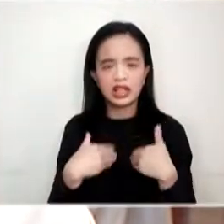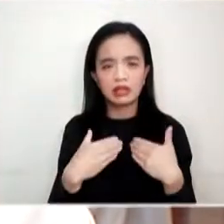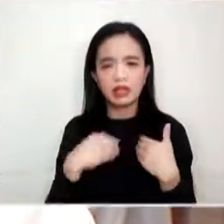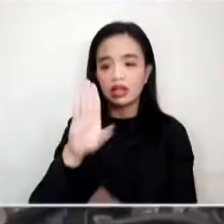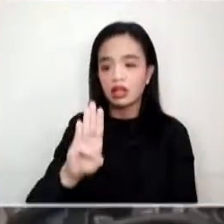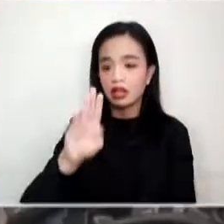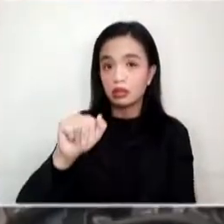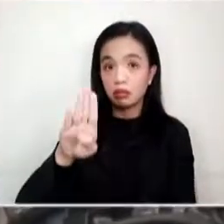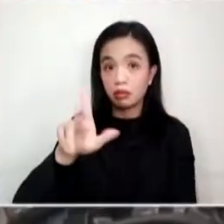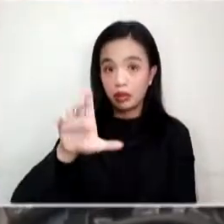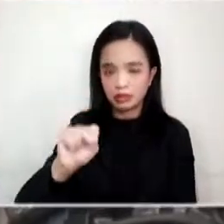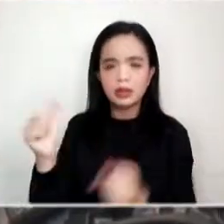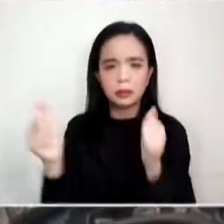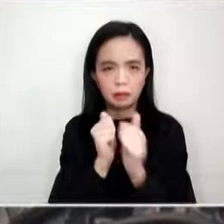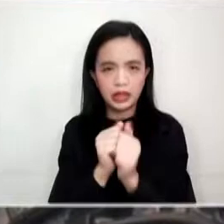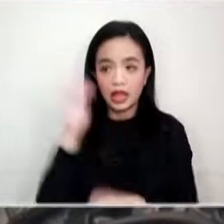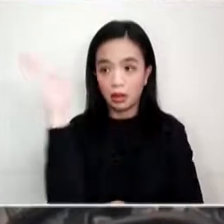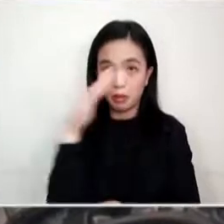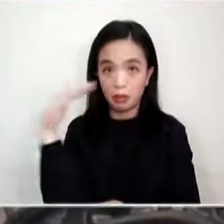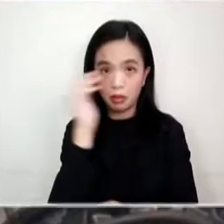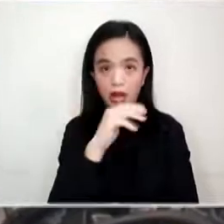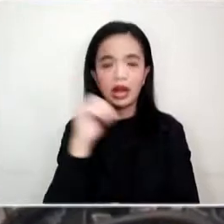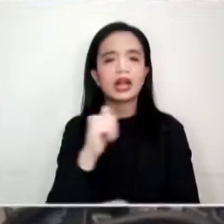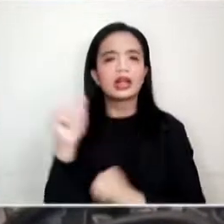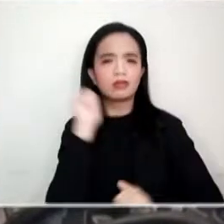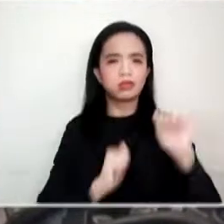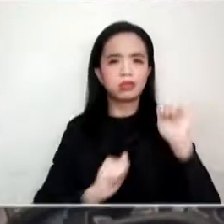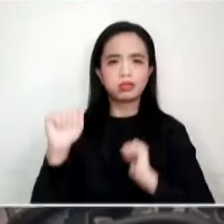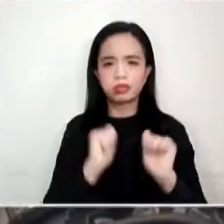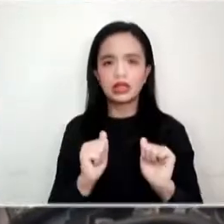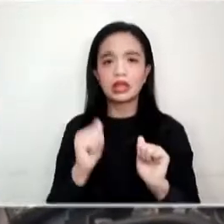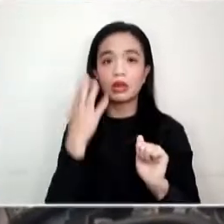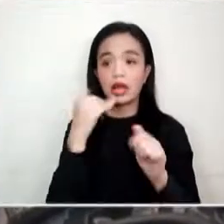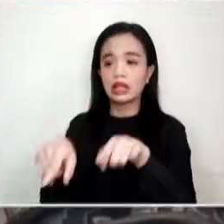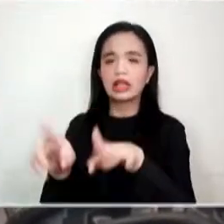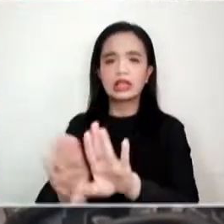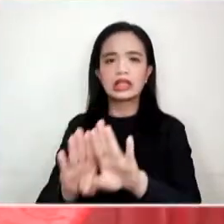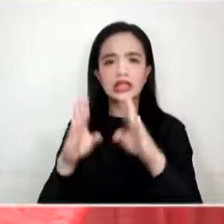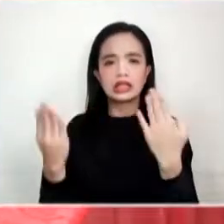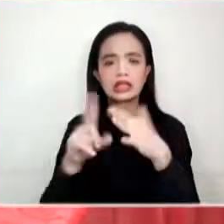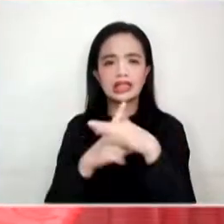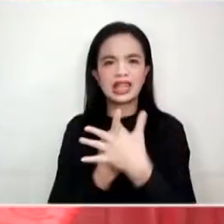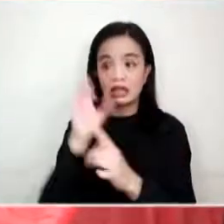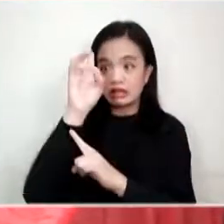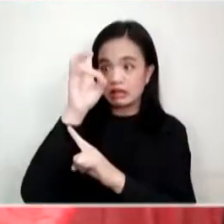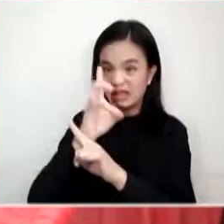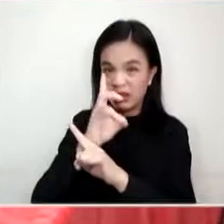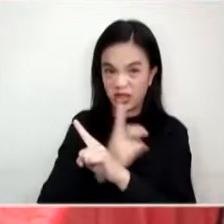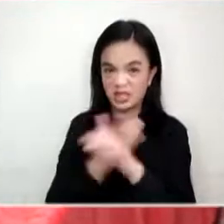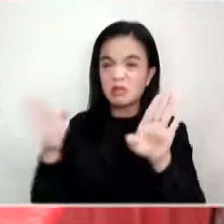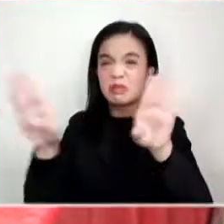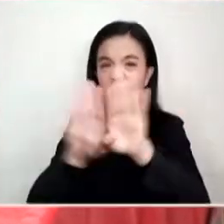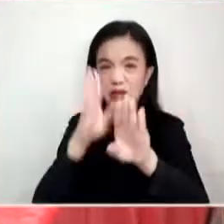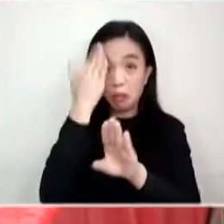panggep. Gaputa dagito yung matlaang ti nangisingasing iti panaglukat da. Kalpasantin nasurok pito bulan a panagsarada. Gapu iti